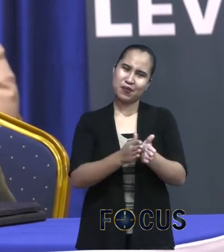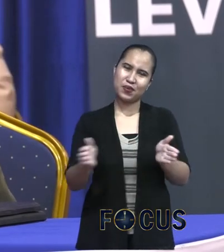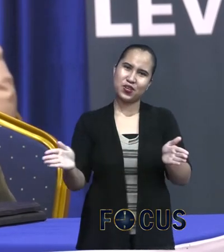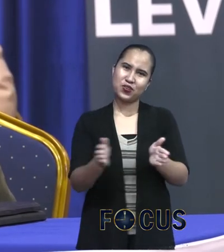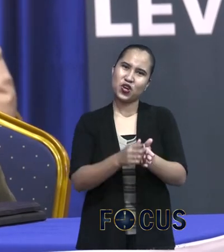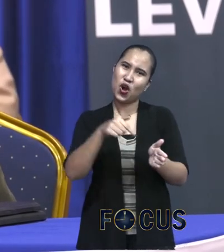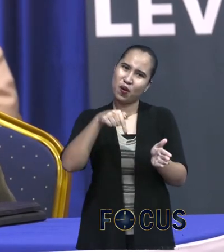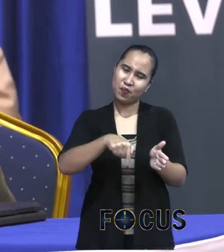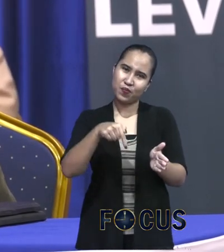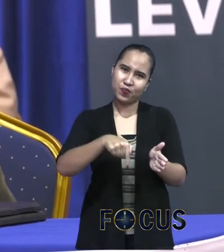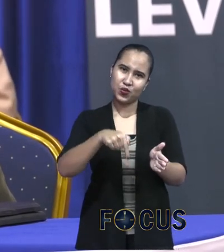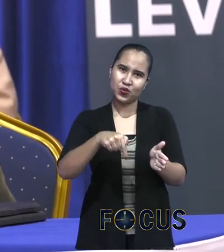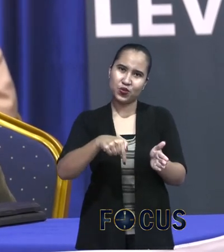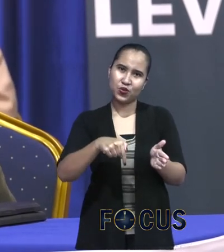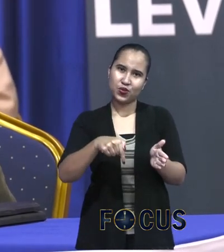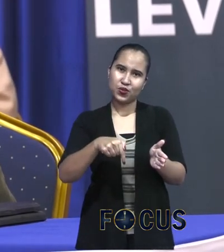weer